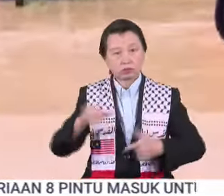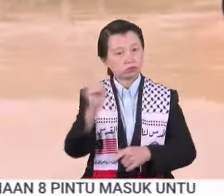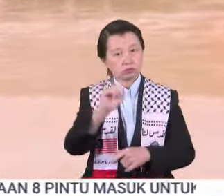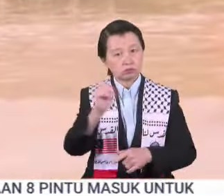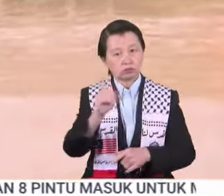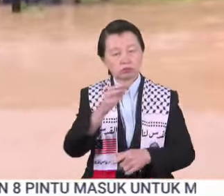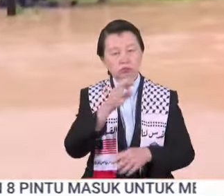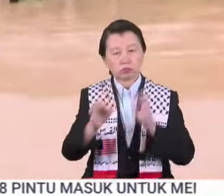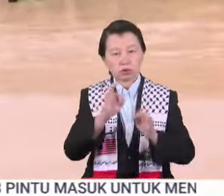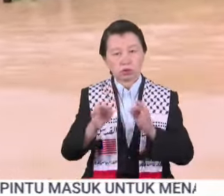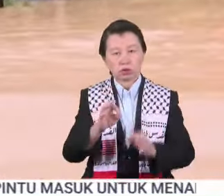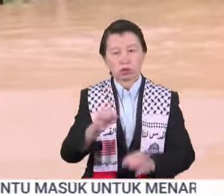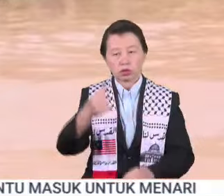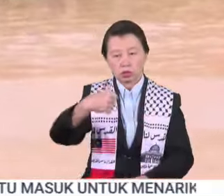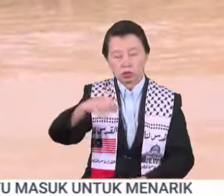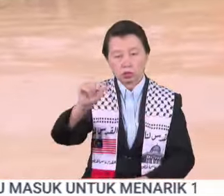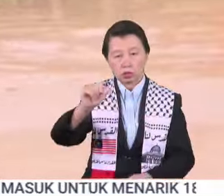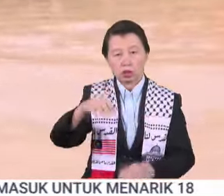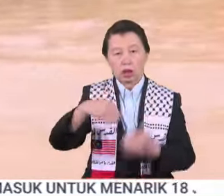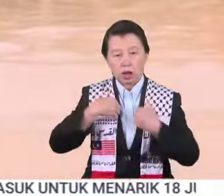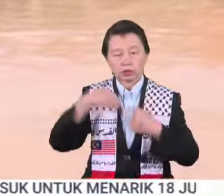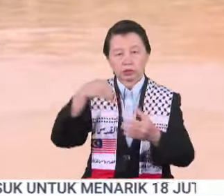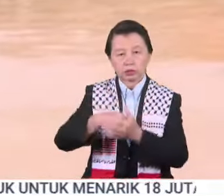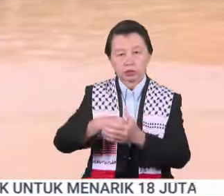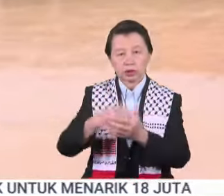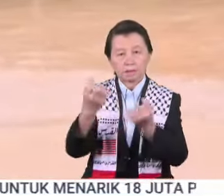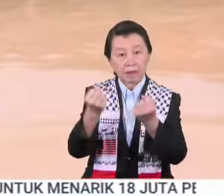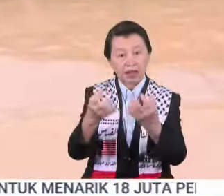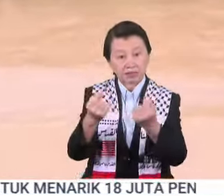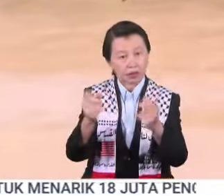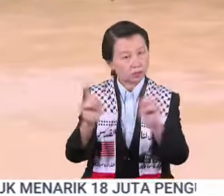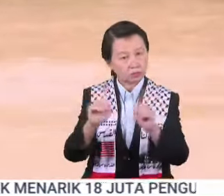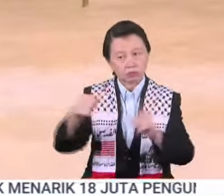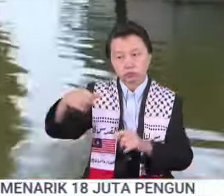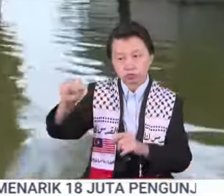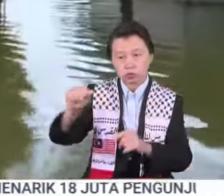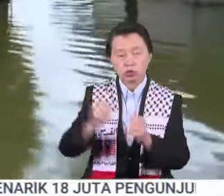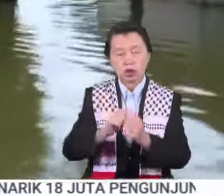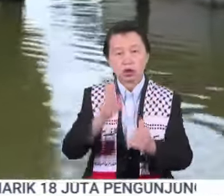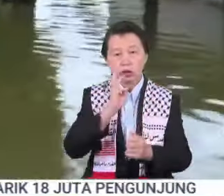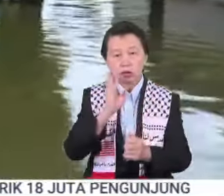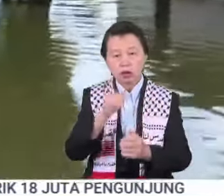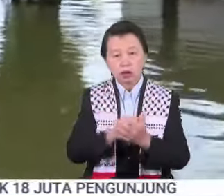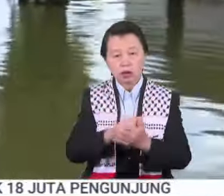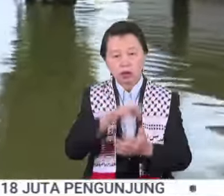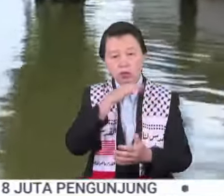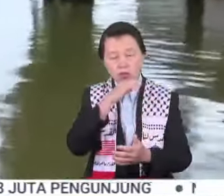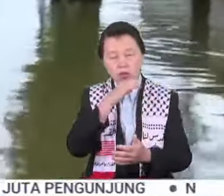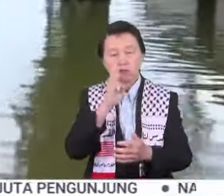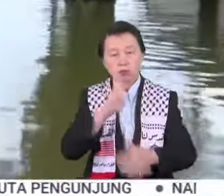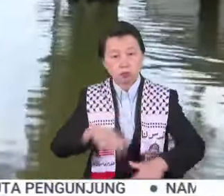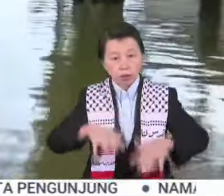Palam atau soket alir keluar berada dalam keadaan basah atau dilitupi air serta kekotoran banjir